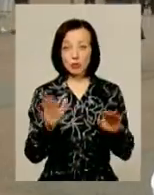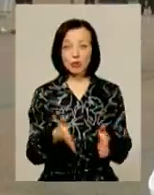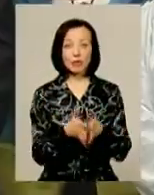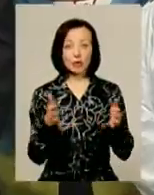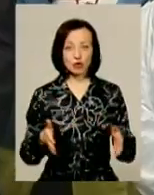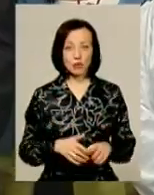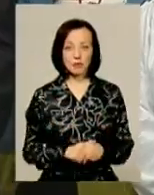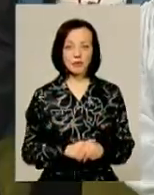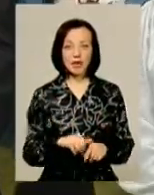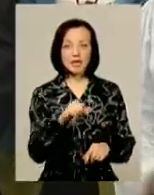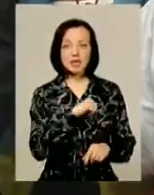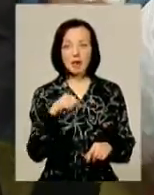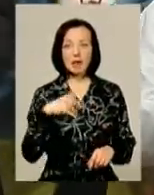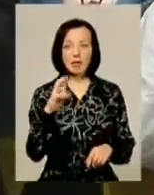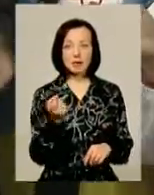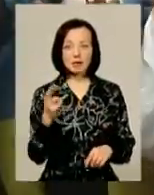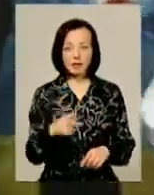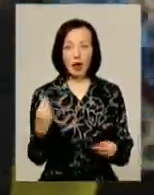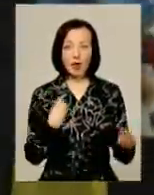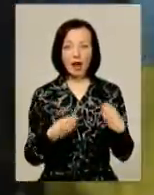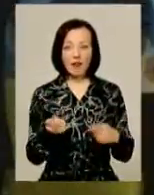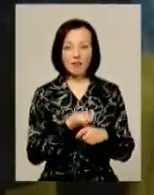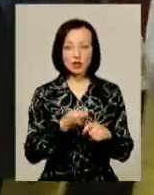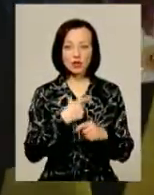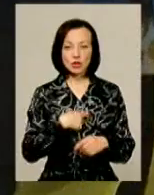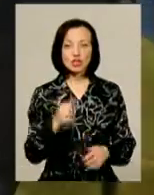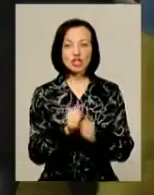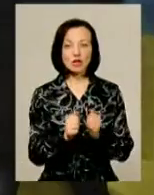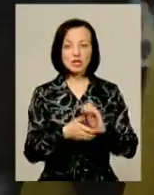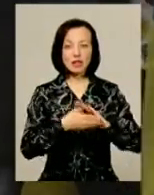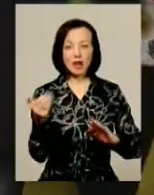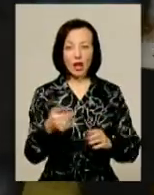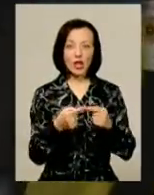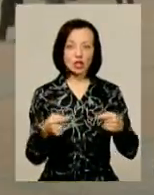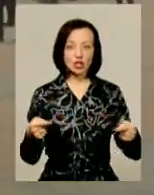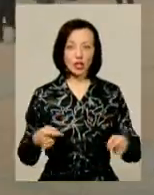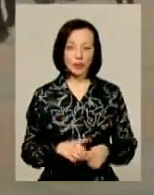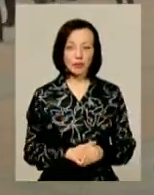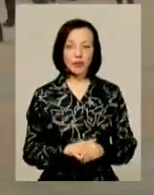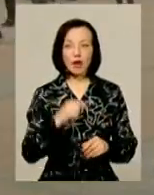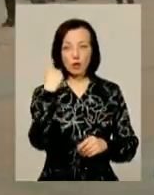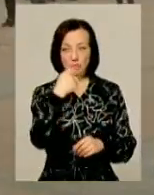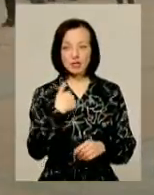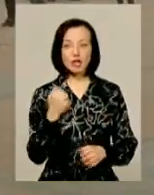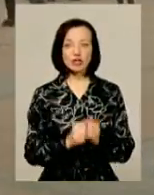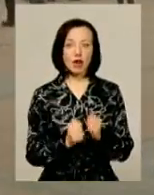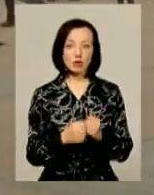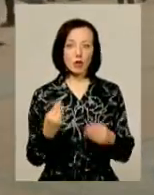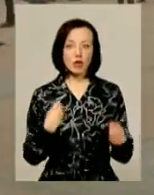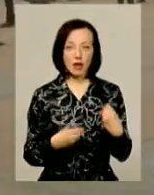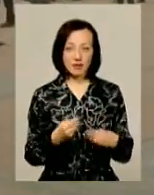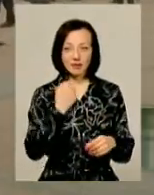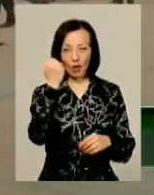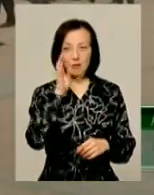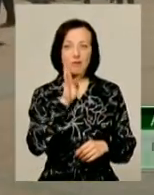значно більше. Сама ж Анастасія одягає вишиту сорочку досить часто та закликає до цього й інших. Особисто досить часто одягаю,